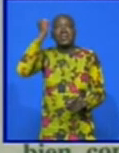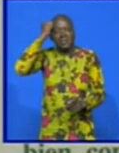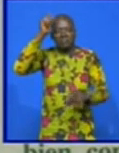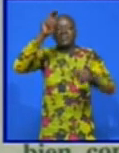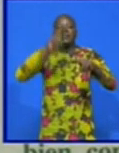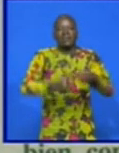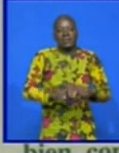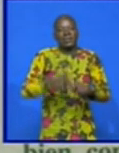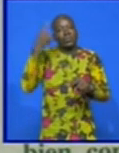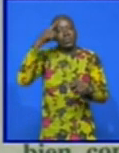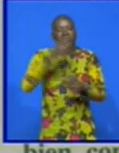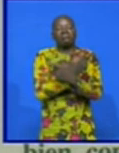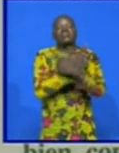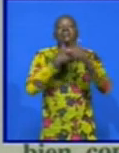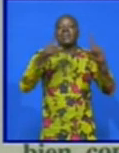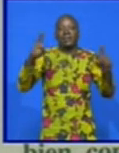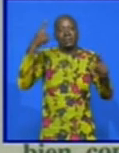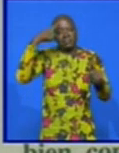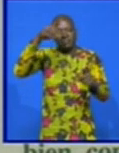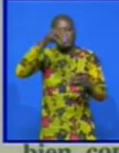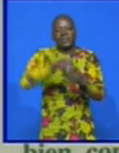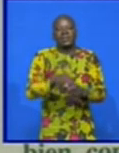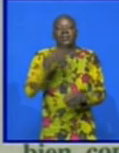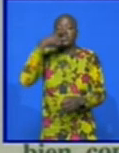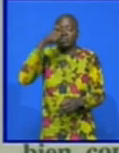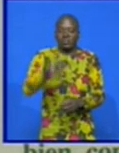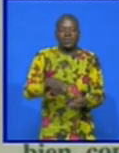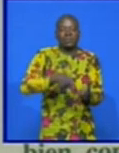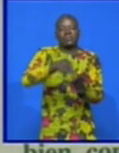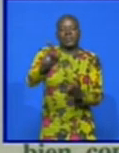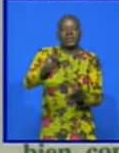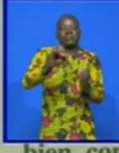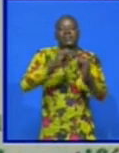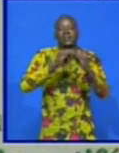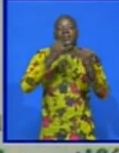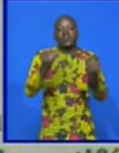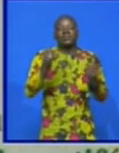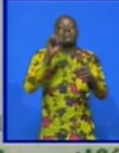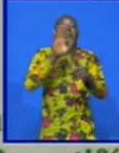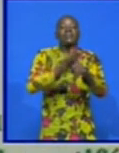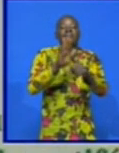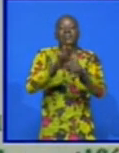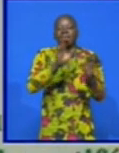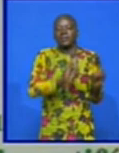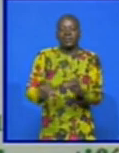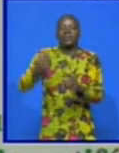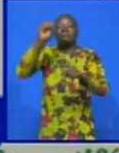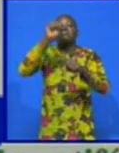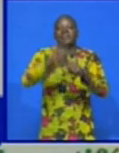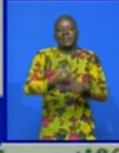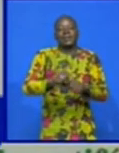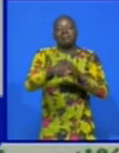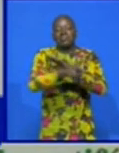pour laisser libre cours à ses pulsions qui doit le payer. Et le journal d'interpeller les organisations syndicales du primaire